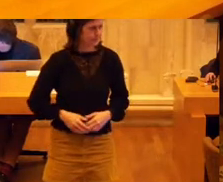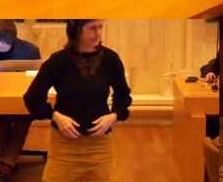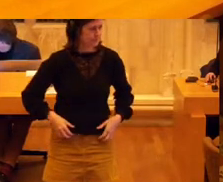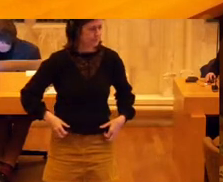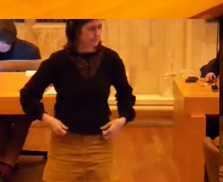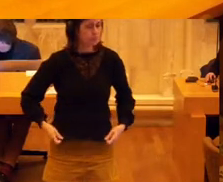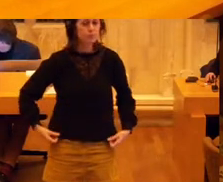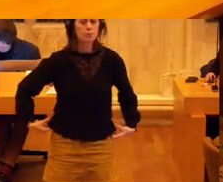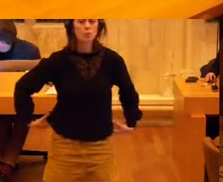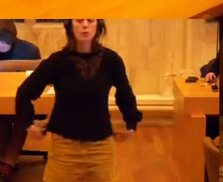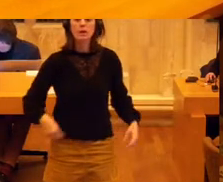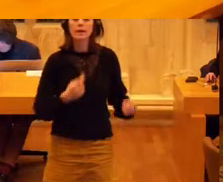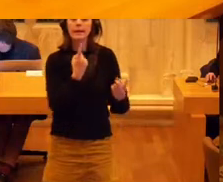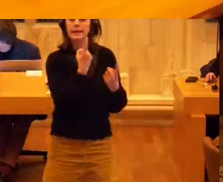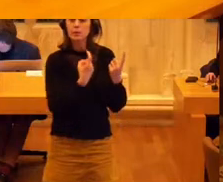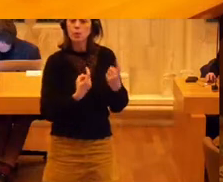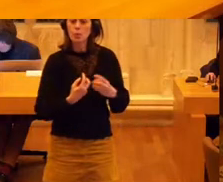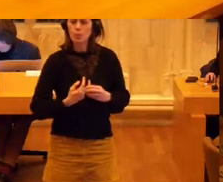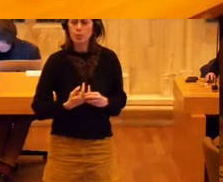Est-ce qu'il y a des questions ?